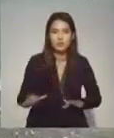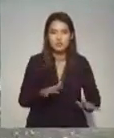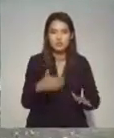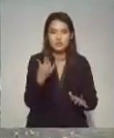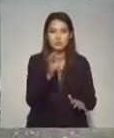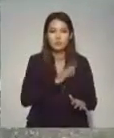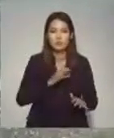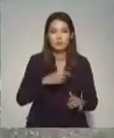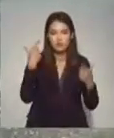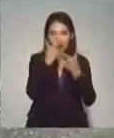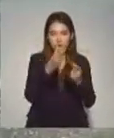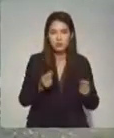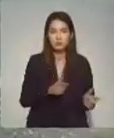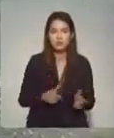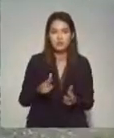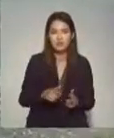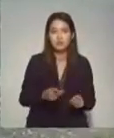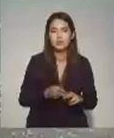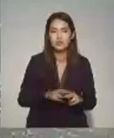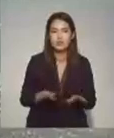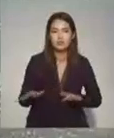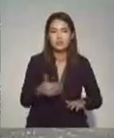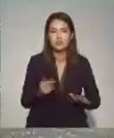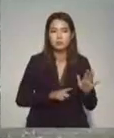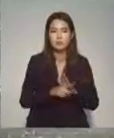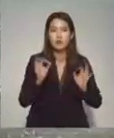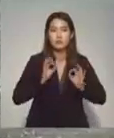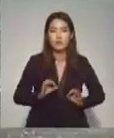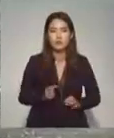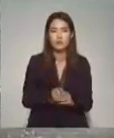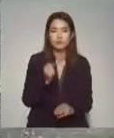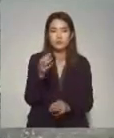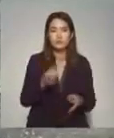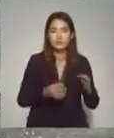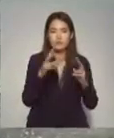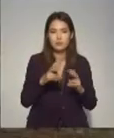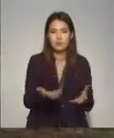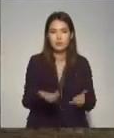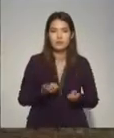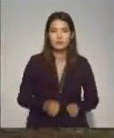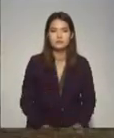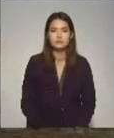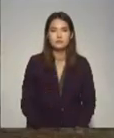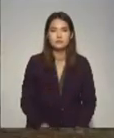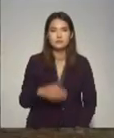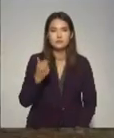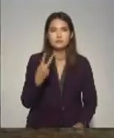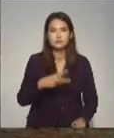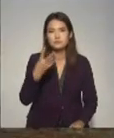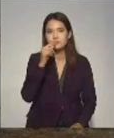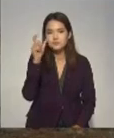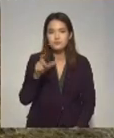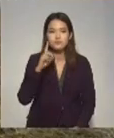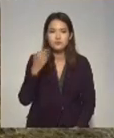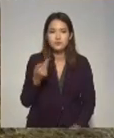жүргізіліп, тиісті сараптамалар тағайындалды. Тергеу барысы облыс прокуратурасы мен аудан прокуратурасының бақылауына алынды. Енді 24 жастағы жігіт